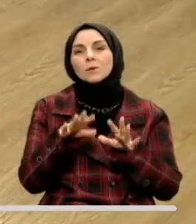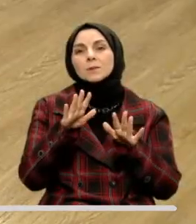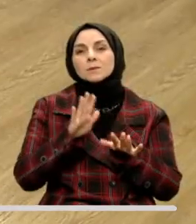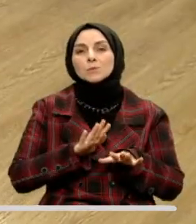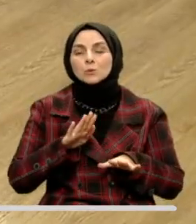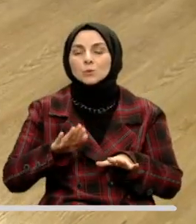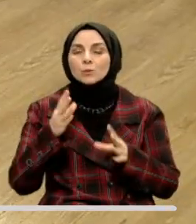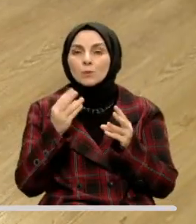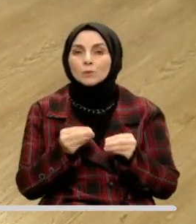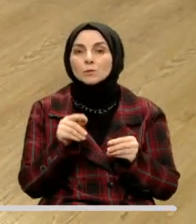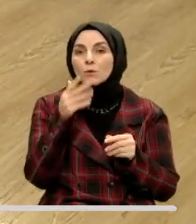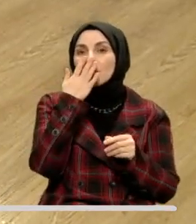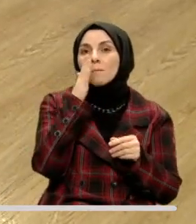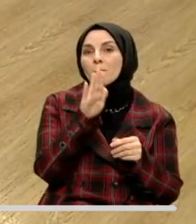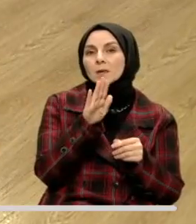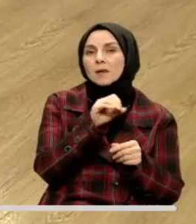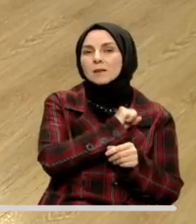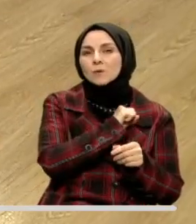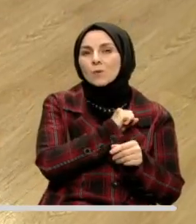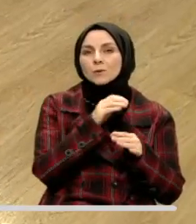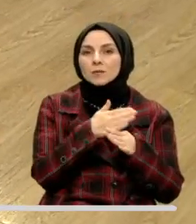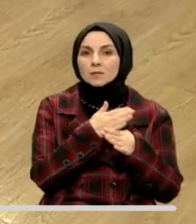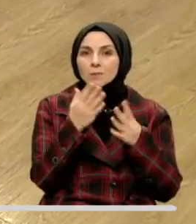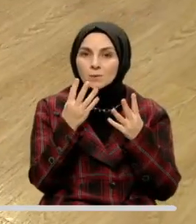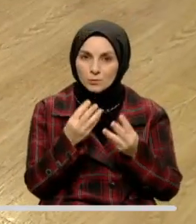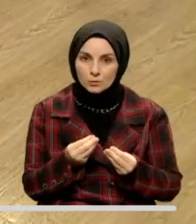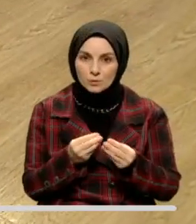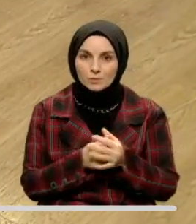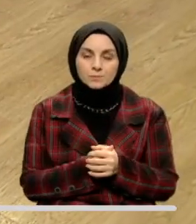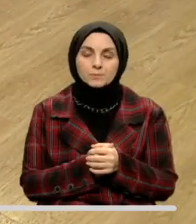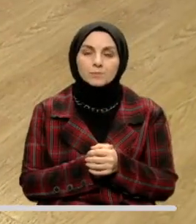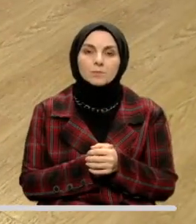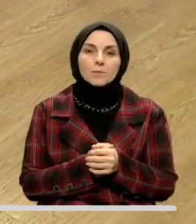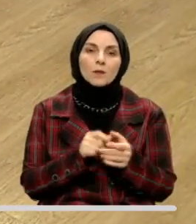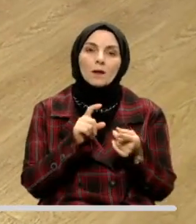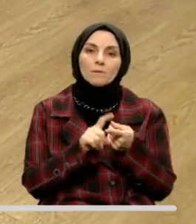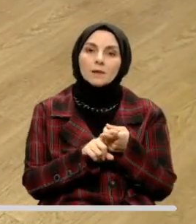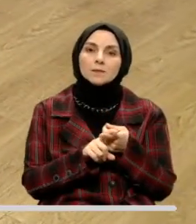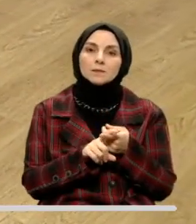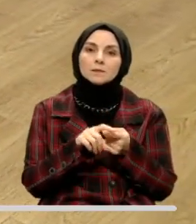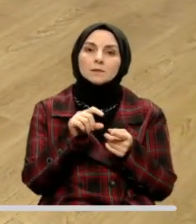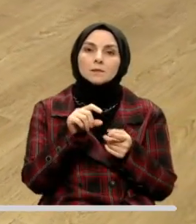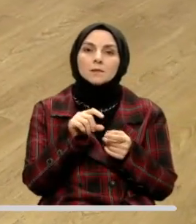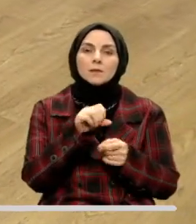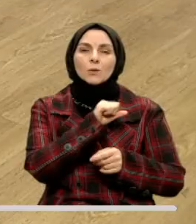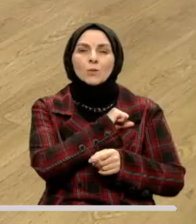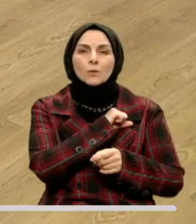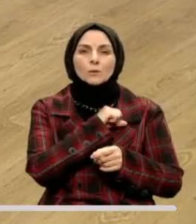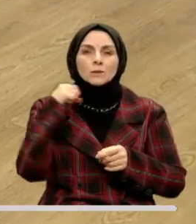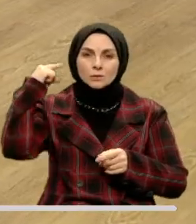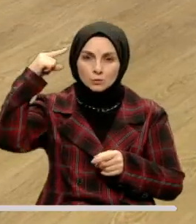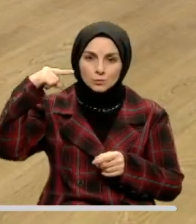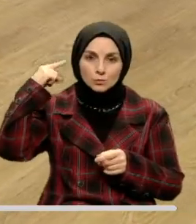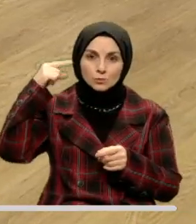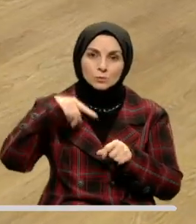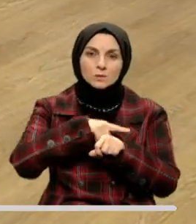o beklentiler maalesef kaygıya sebep oluyor, korkuya sebep oluyor. Ve endişeleri düşündükçe